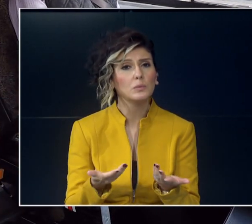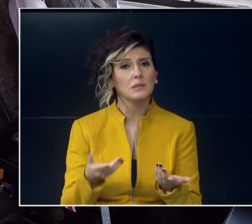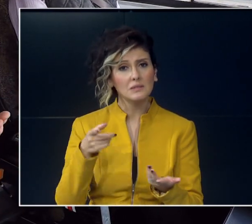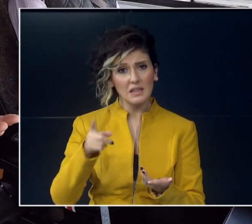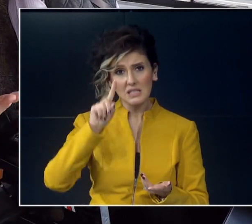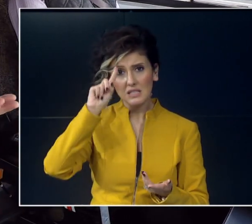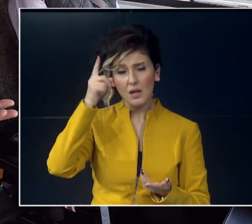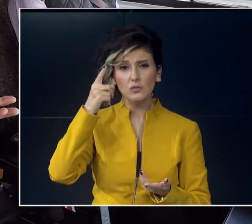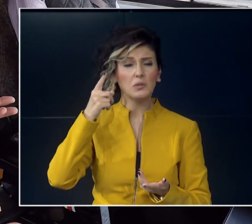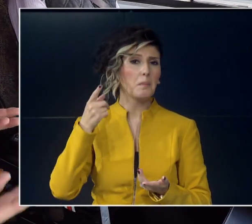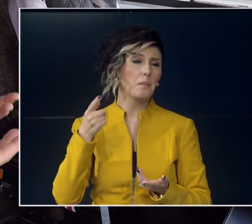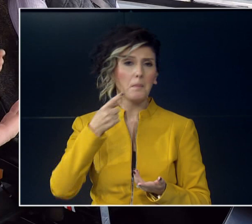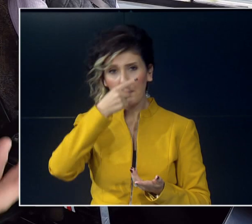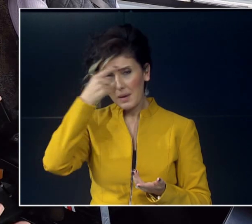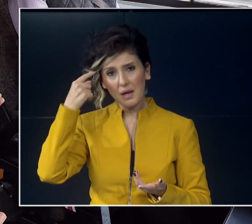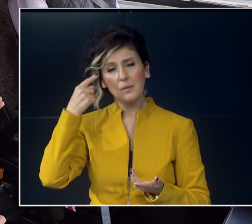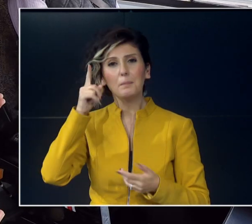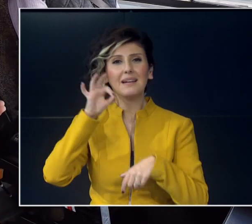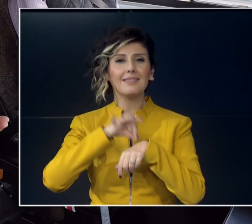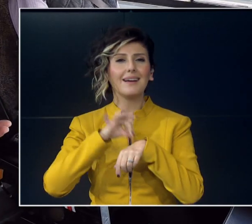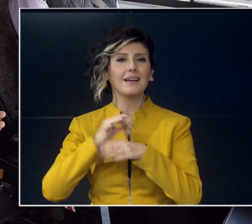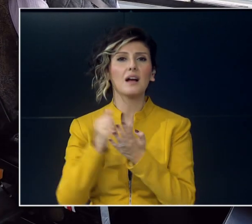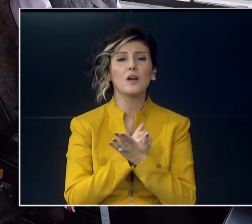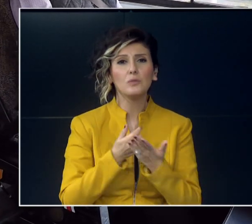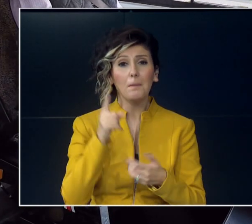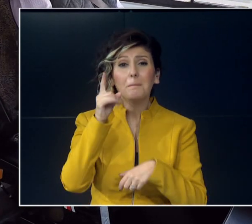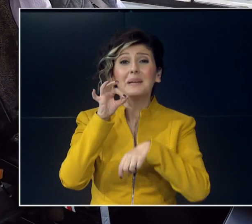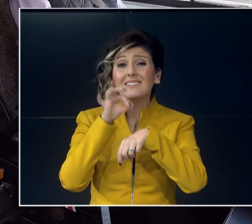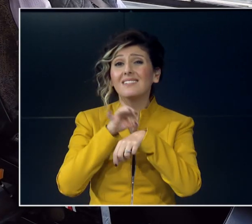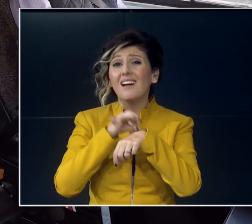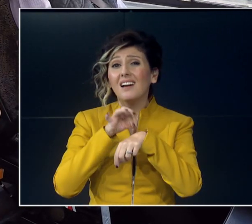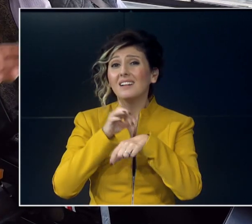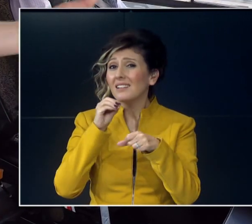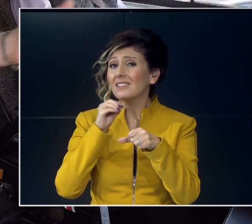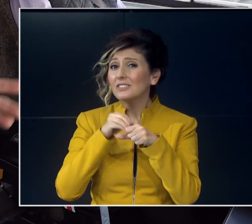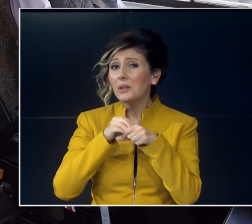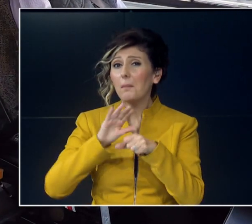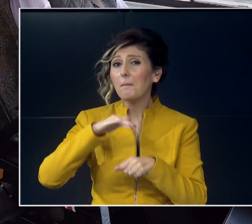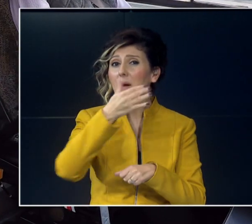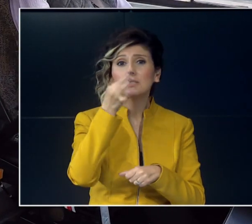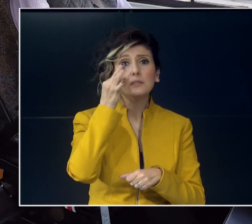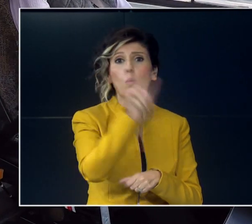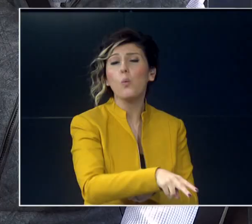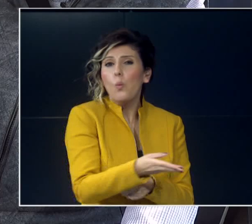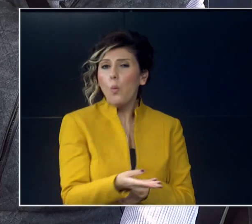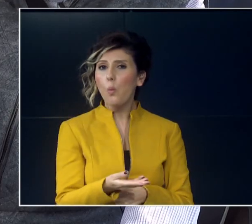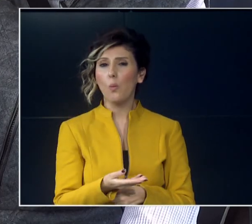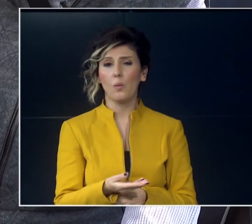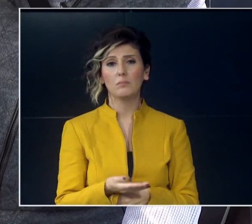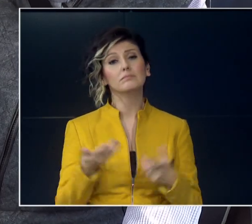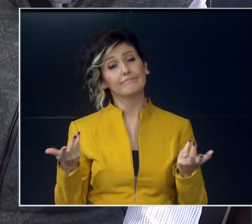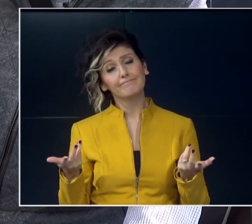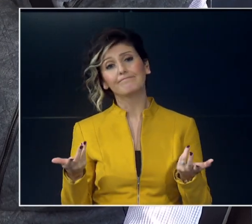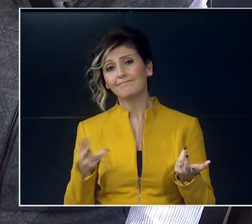sadece bazen belki bir dakika kazanıyorsun. Yani o doğru. Bir dakikanın içinde başka birisi öldürüyorsun.